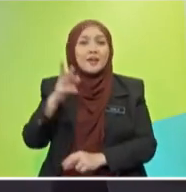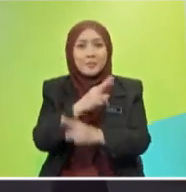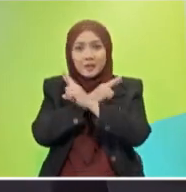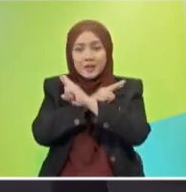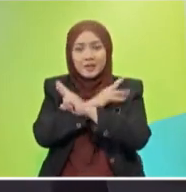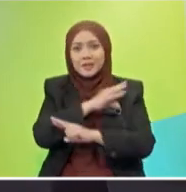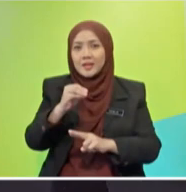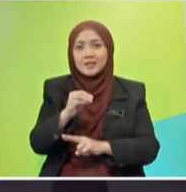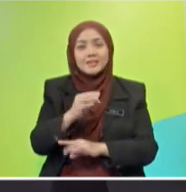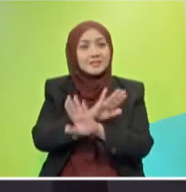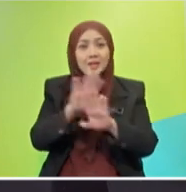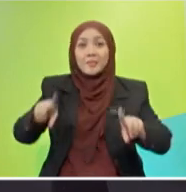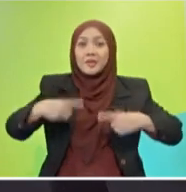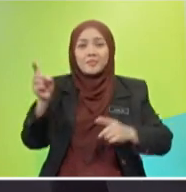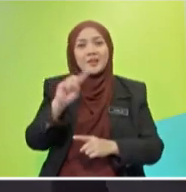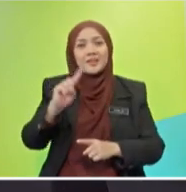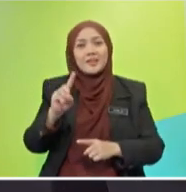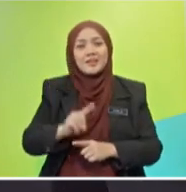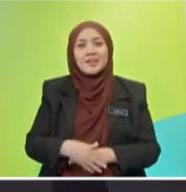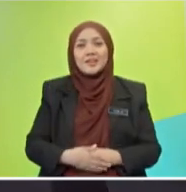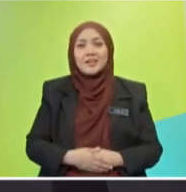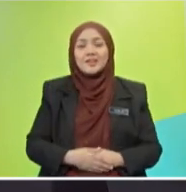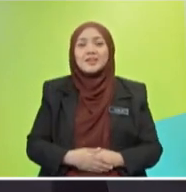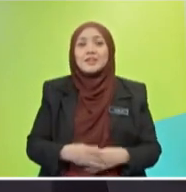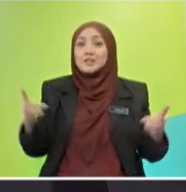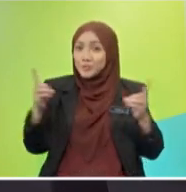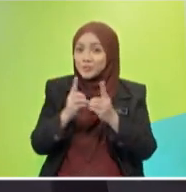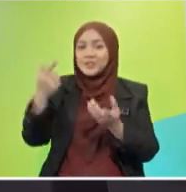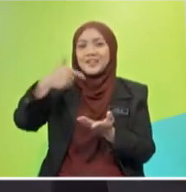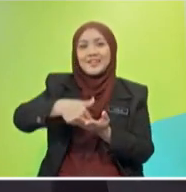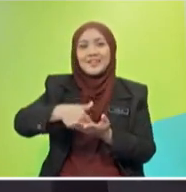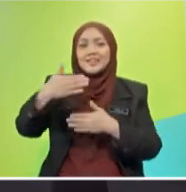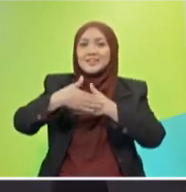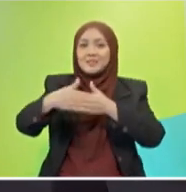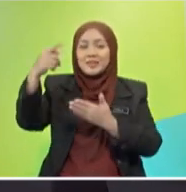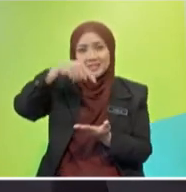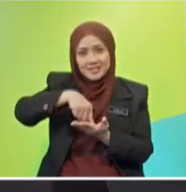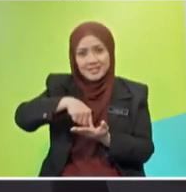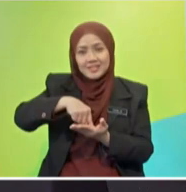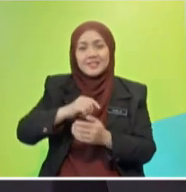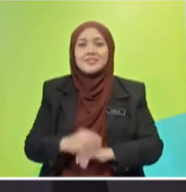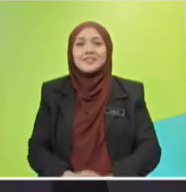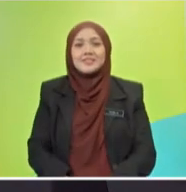kemana-mana kita akan terus selagi pembelajaran kita selepas ini dalam titik-titik